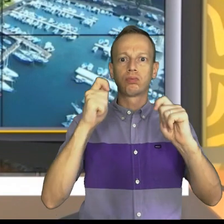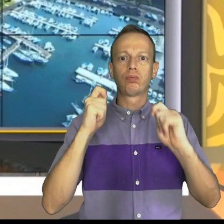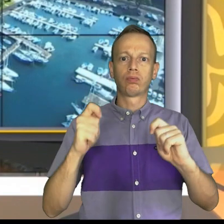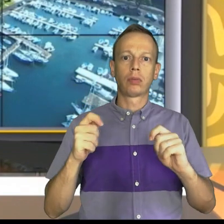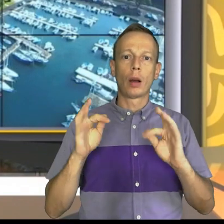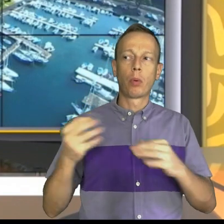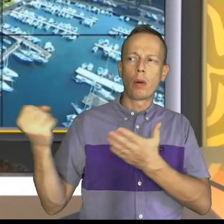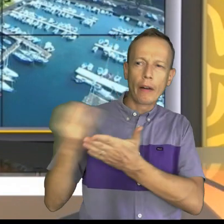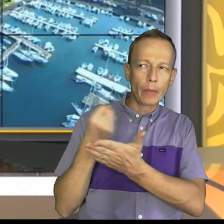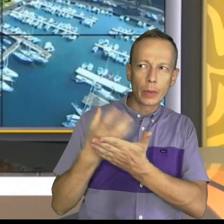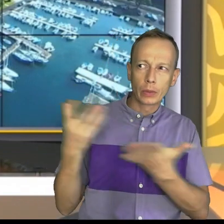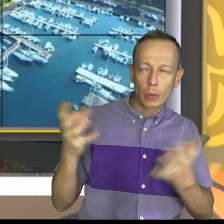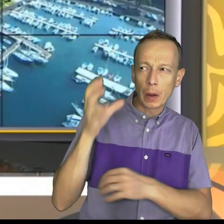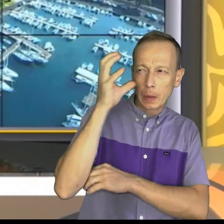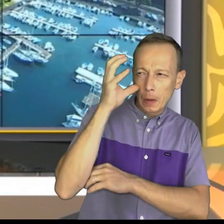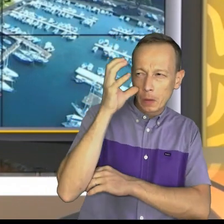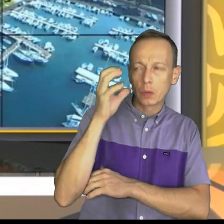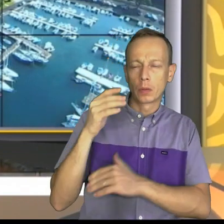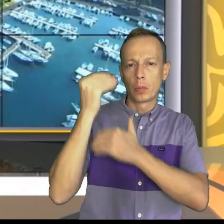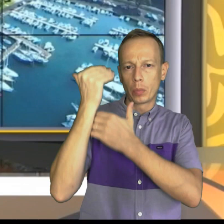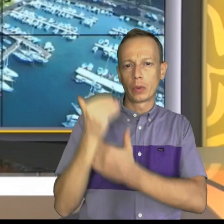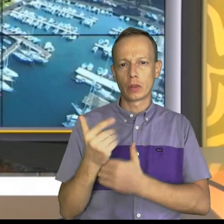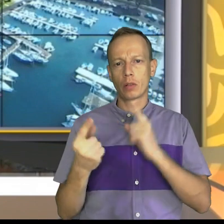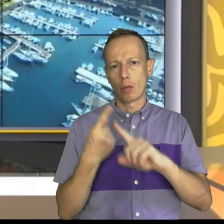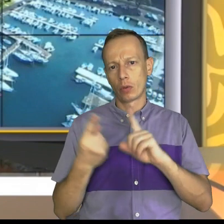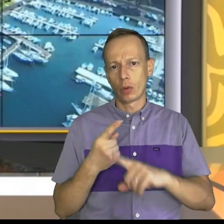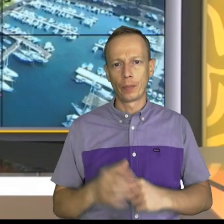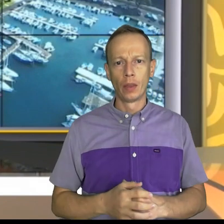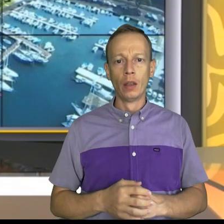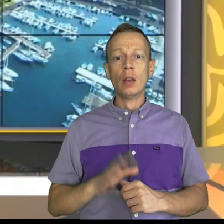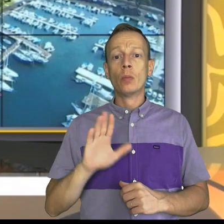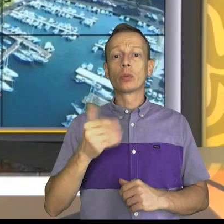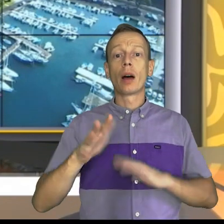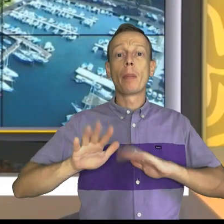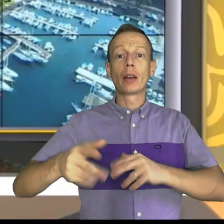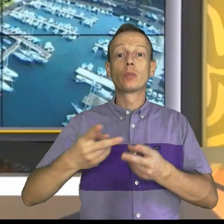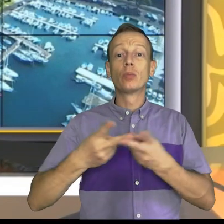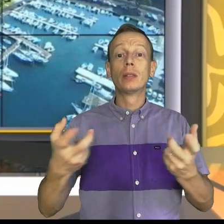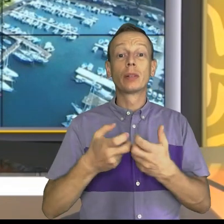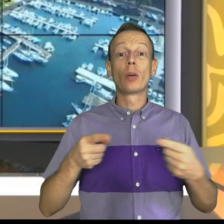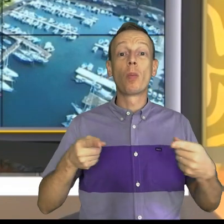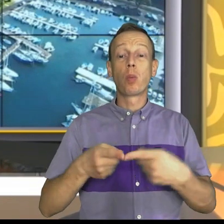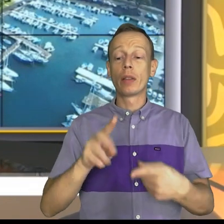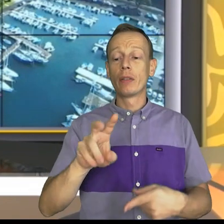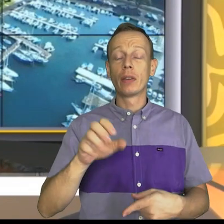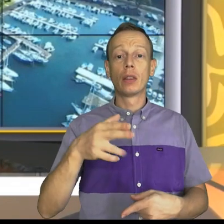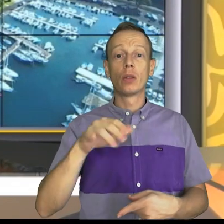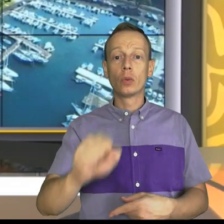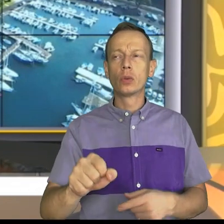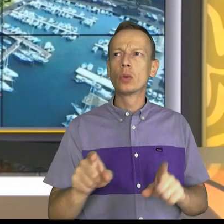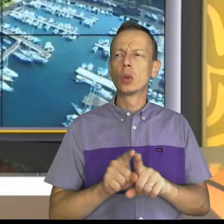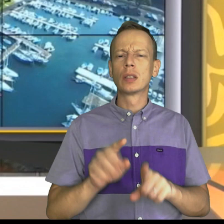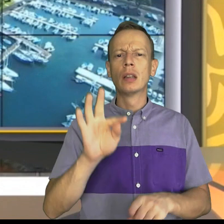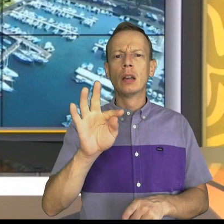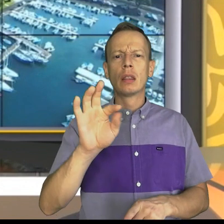veiller et de rester attentif aux informations qui vont découler, et de rester à l'abri. Donc, les plages publiques, comme la pointe